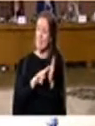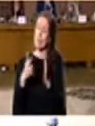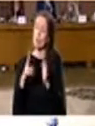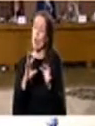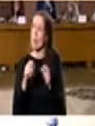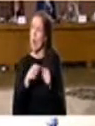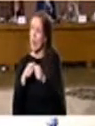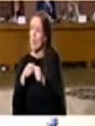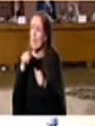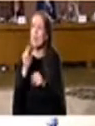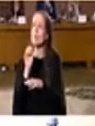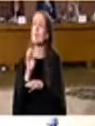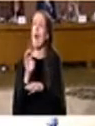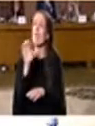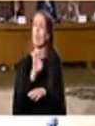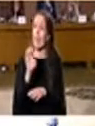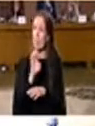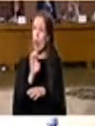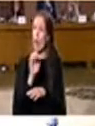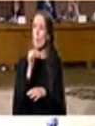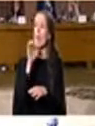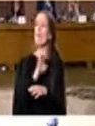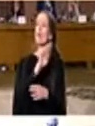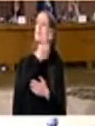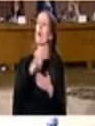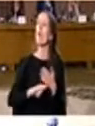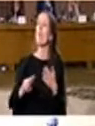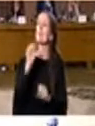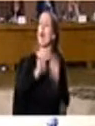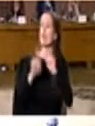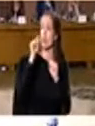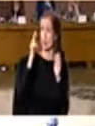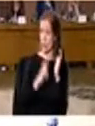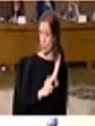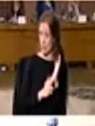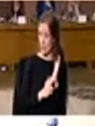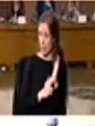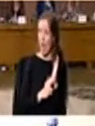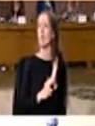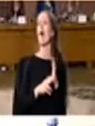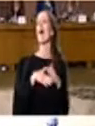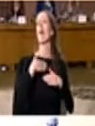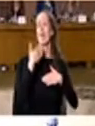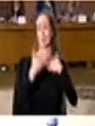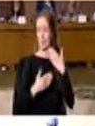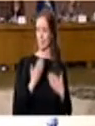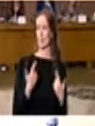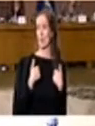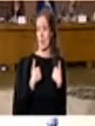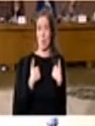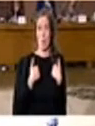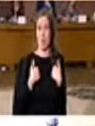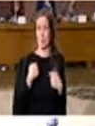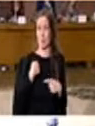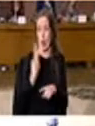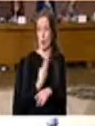Savetom Evrope, odnosno sa Evropskom konvencijom o zaštiti ljudskih prava. I onda tu dolazimo naravno i mi kao